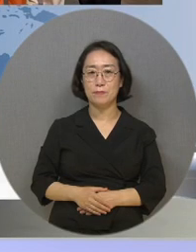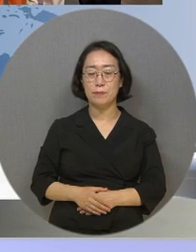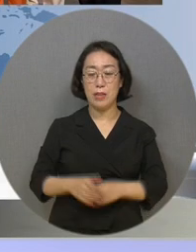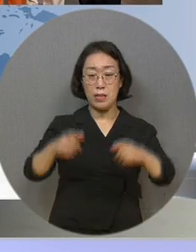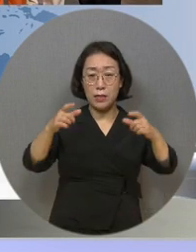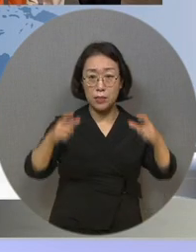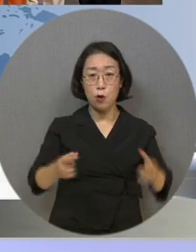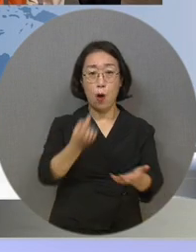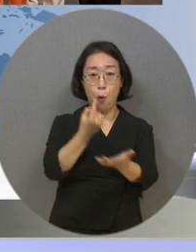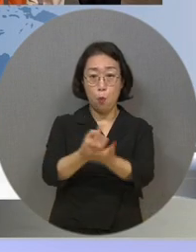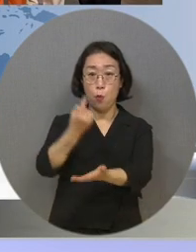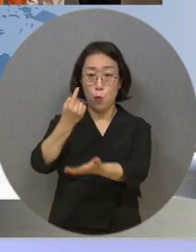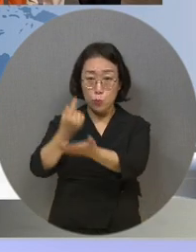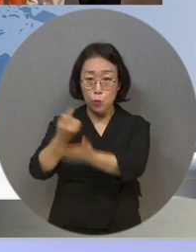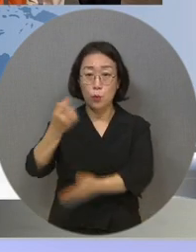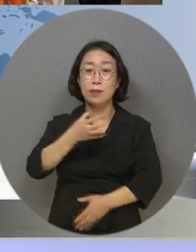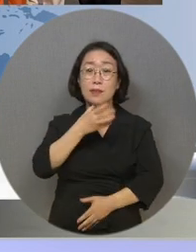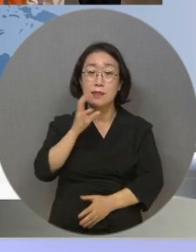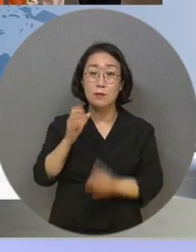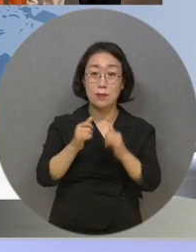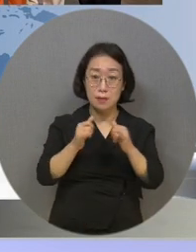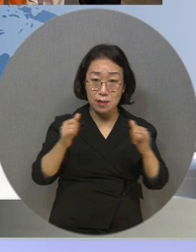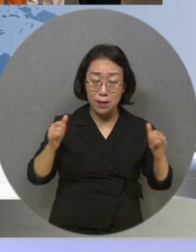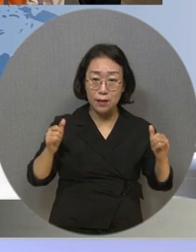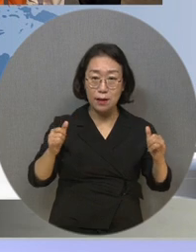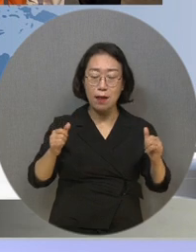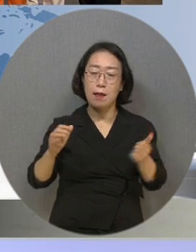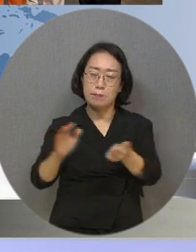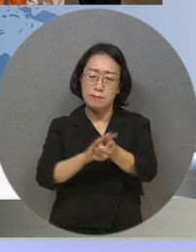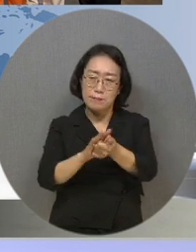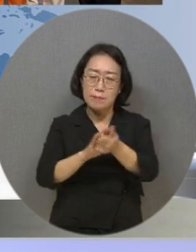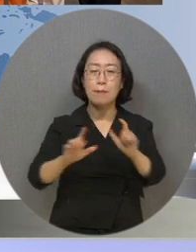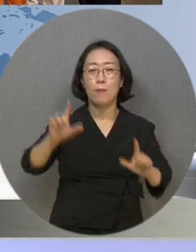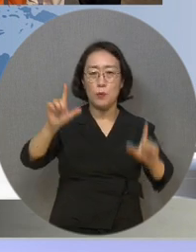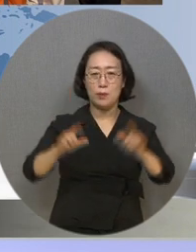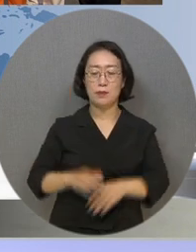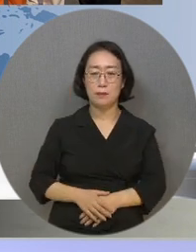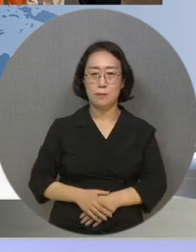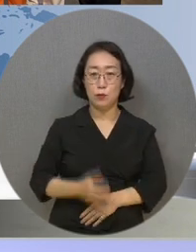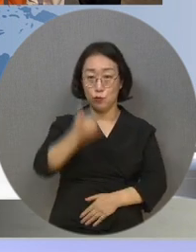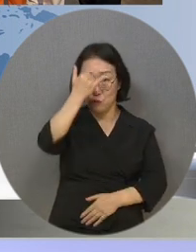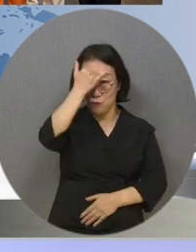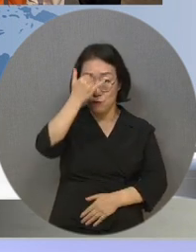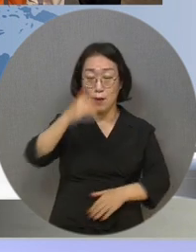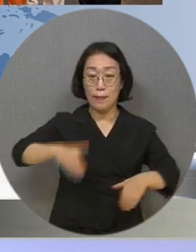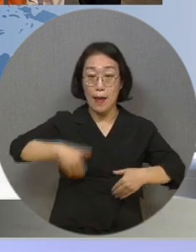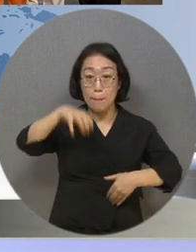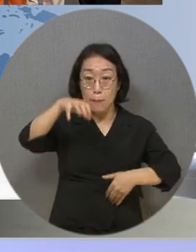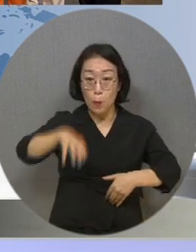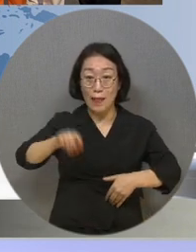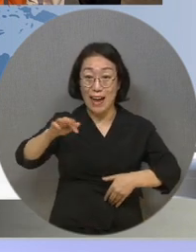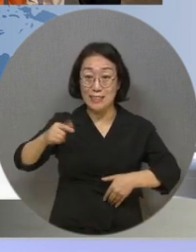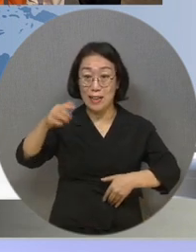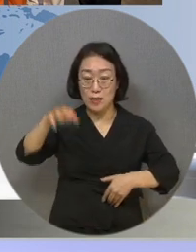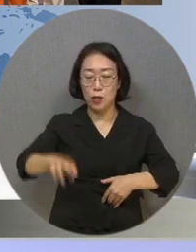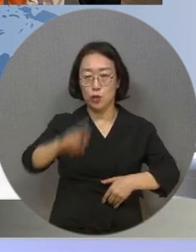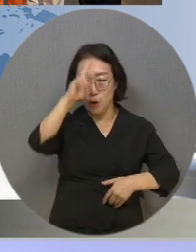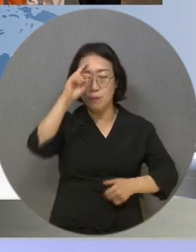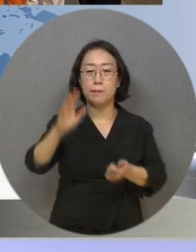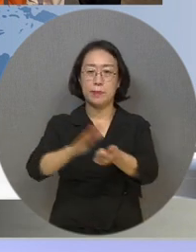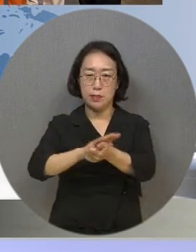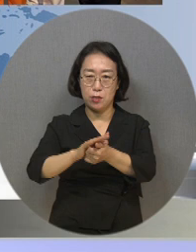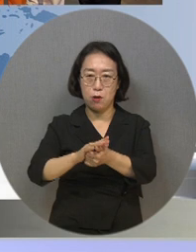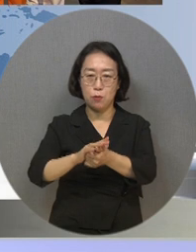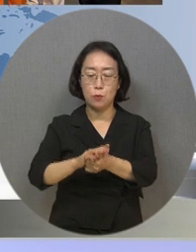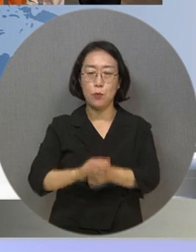지역에 홀로 사는 어르신들을 위한 따뜻한 손길이 이어지고 있습니다. 충남 아산에서도 어르신들에게 점심 식사와